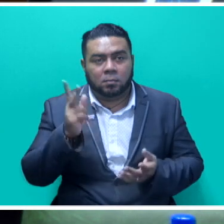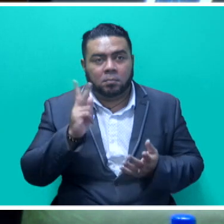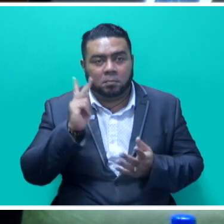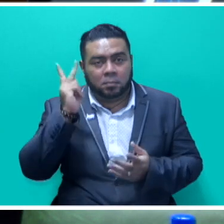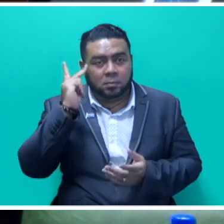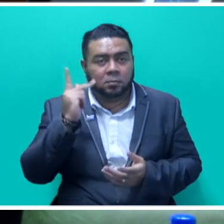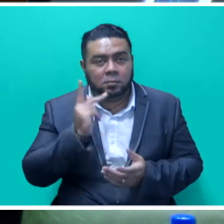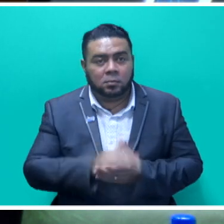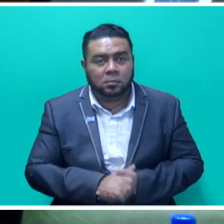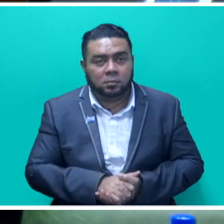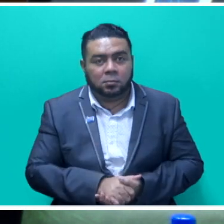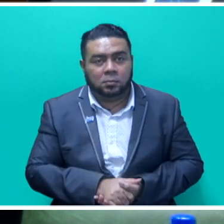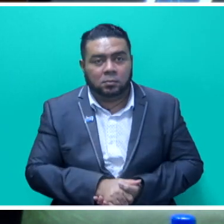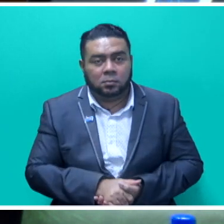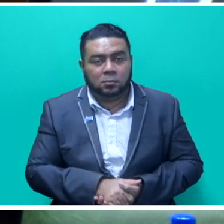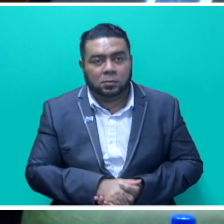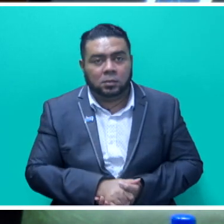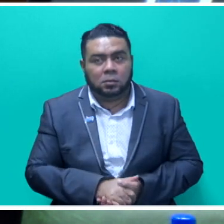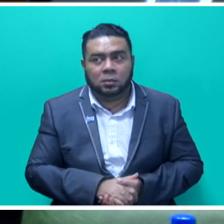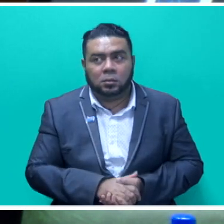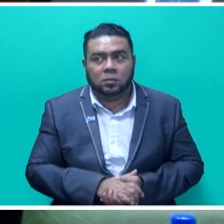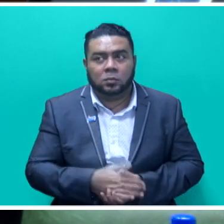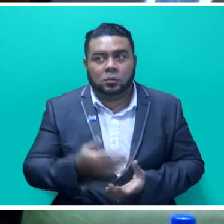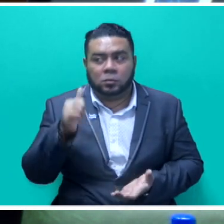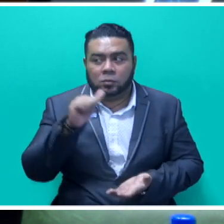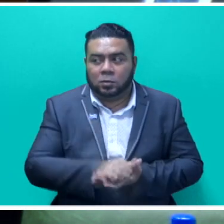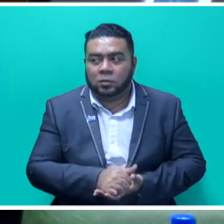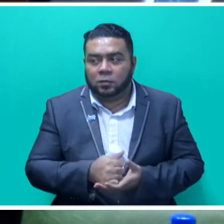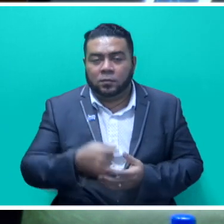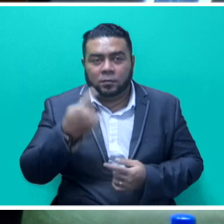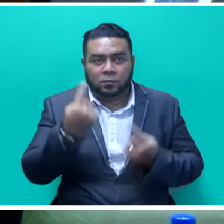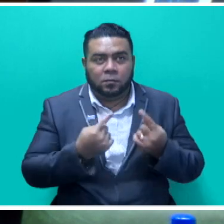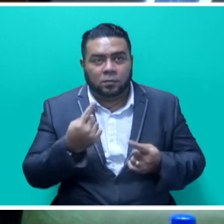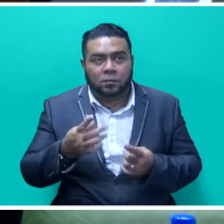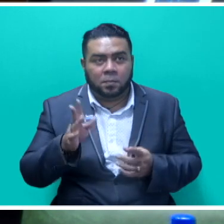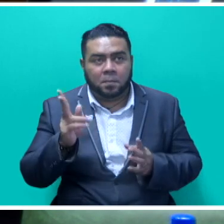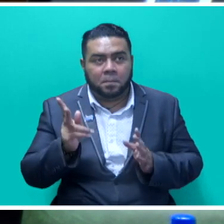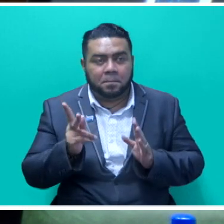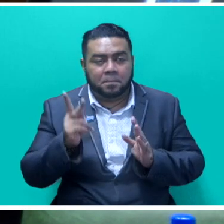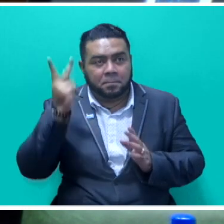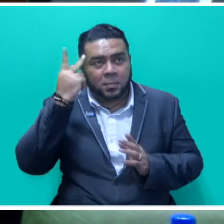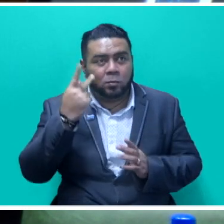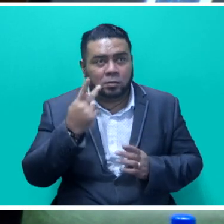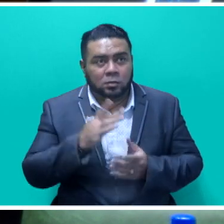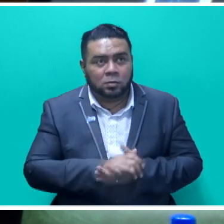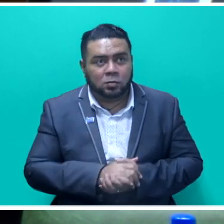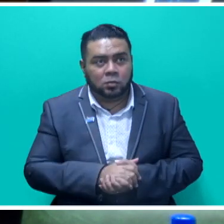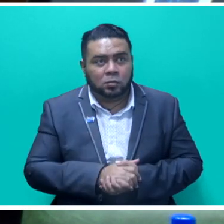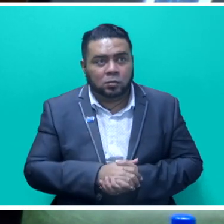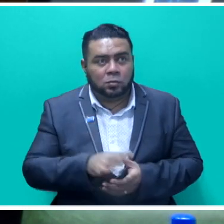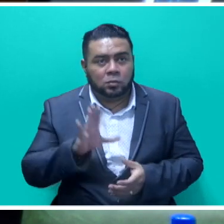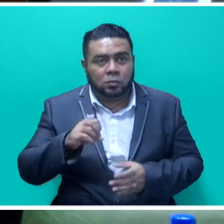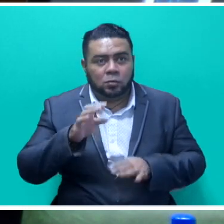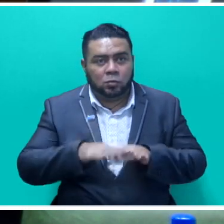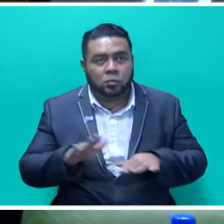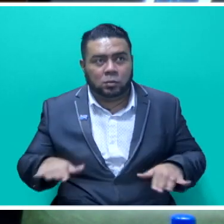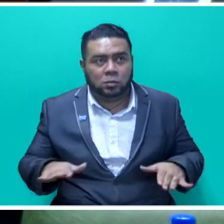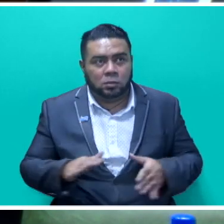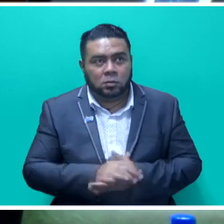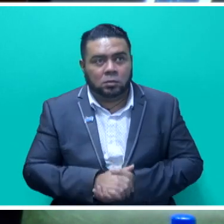अध्यक्ष महोदय, इस अवसर पर उन तमाम पूर्वजों को मैं याद करता हूँ और